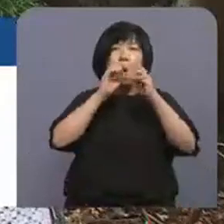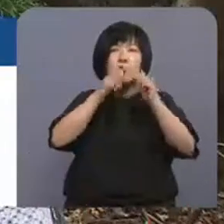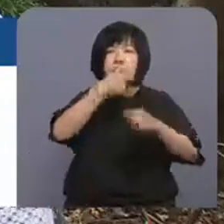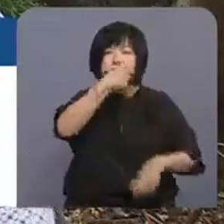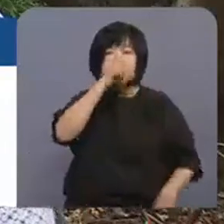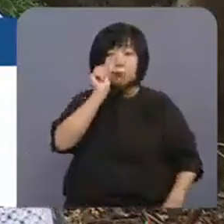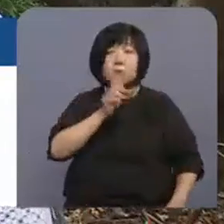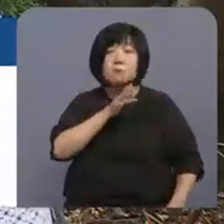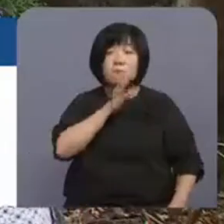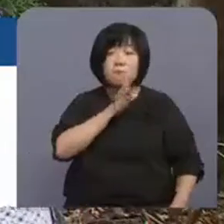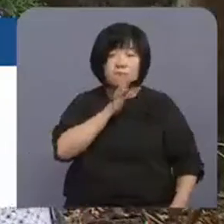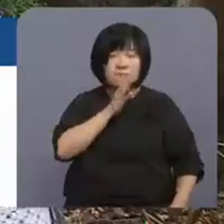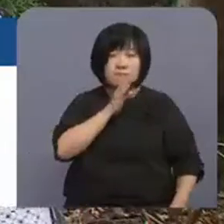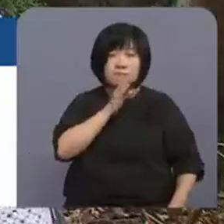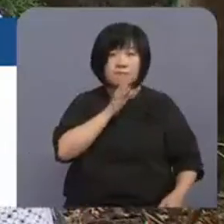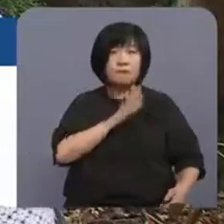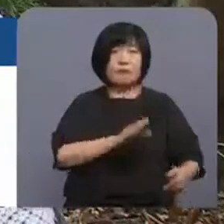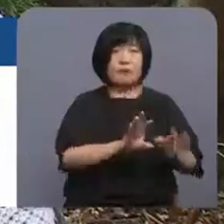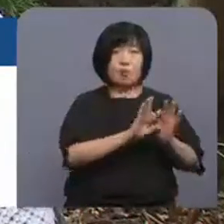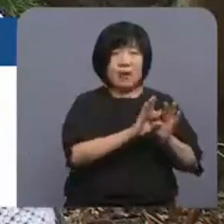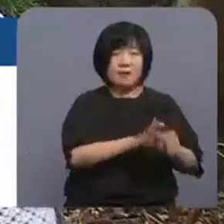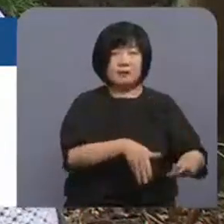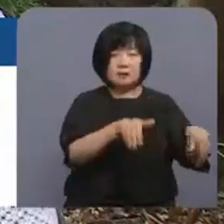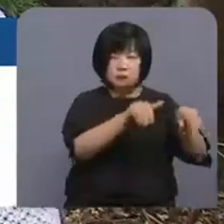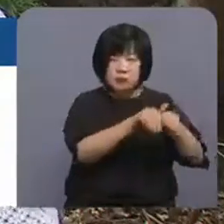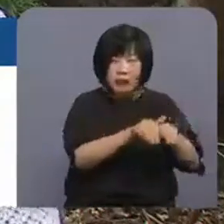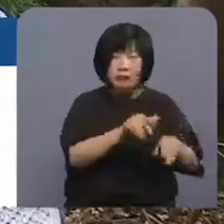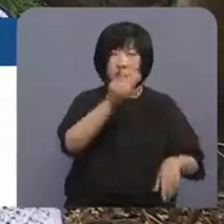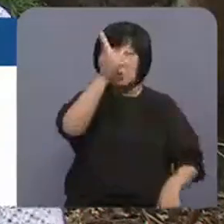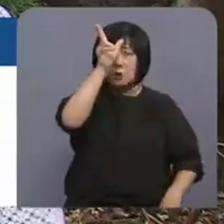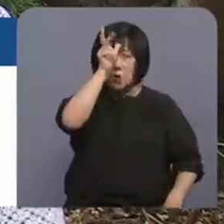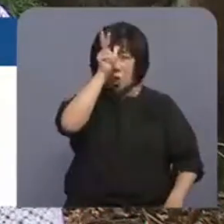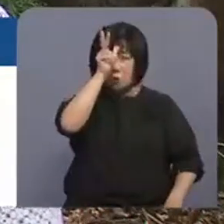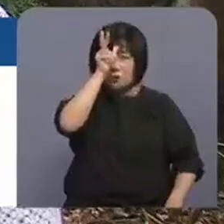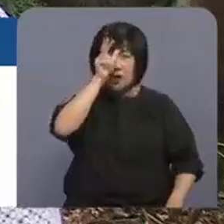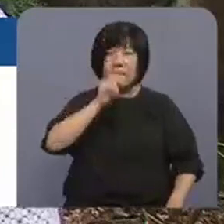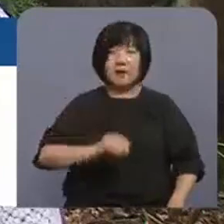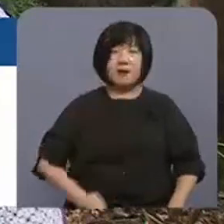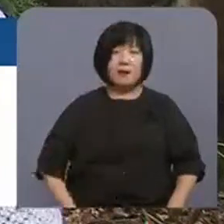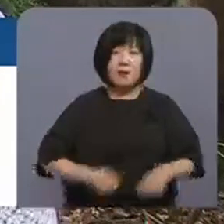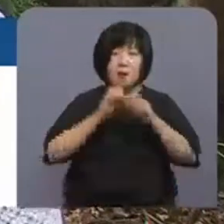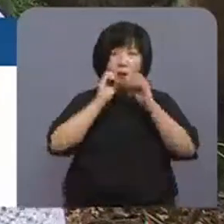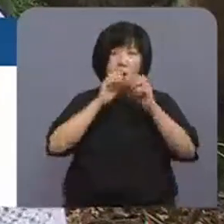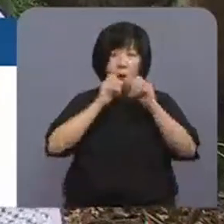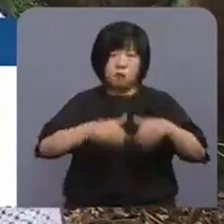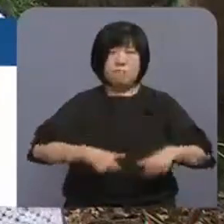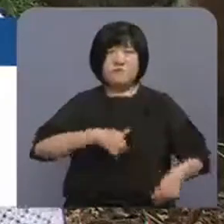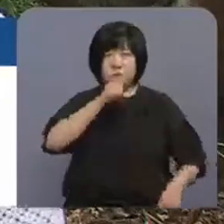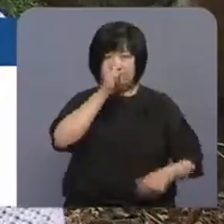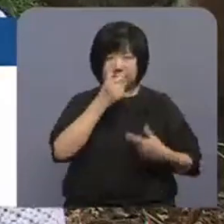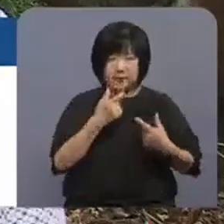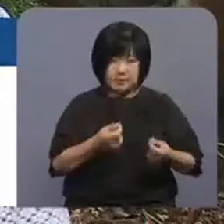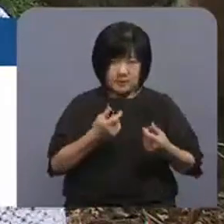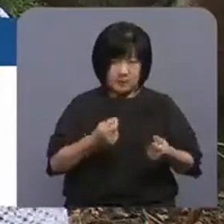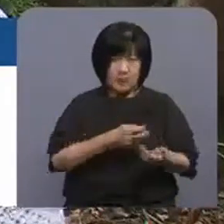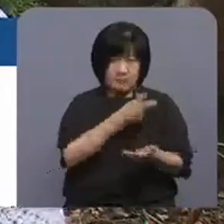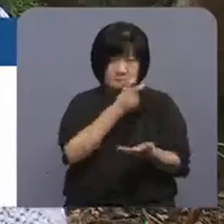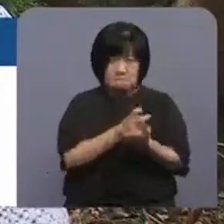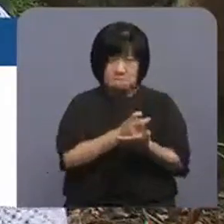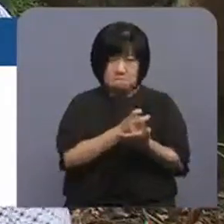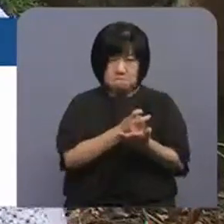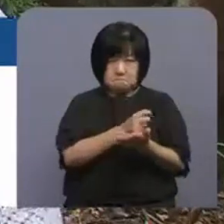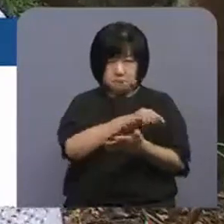사실인데 유관기관이나 이게 또 경찰에서 대대적인 홍보가 좀 필요할 것 같고요. 그리고